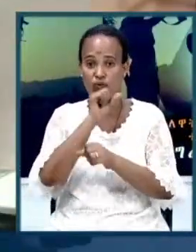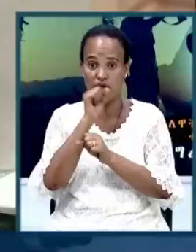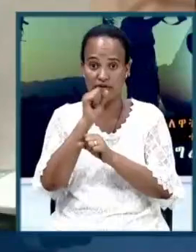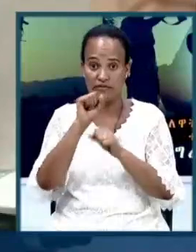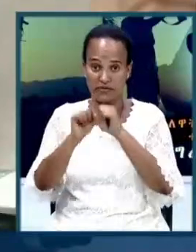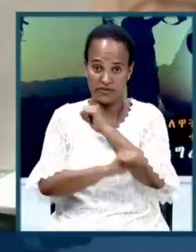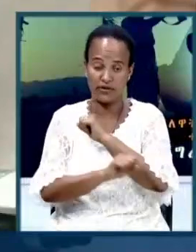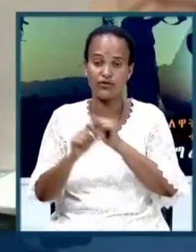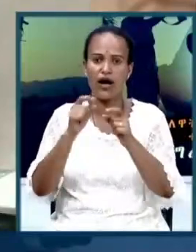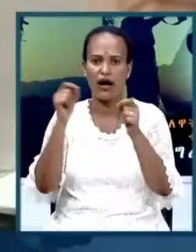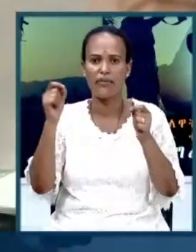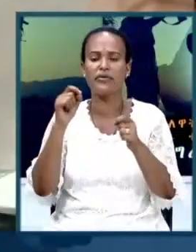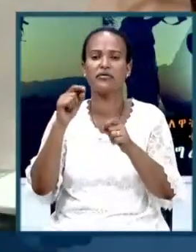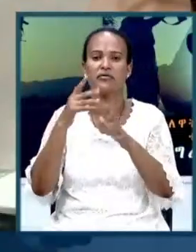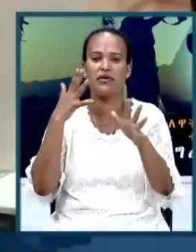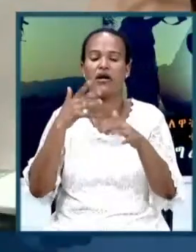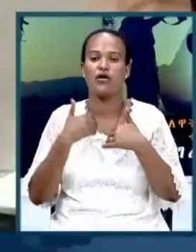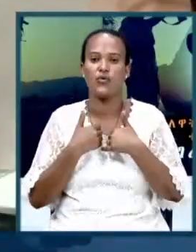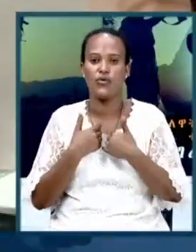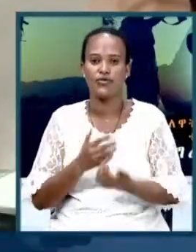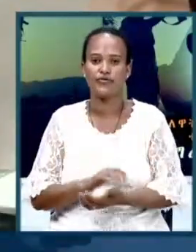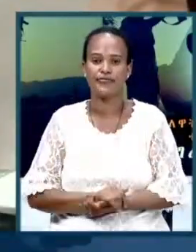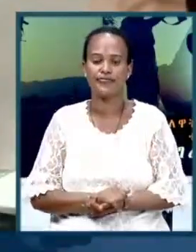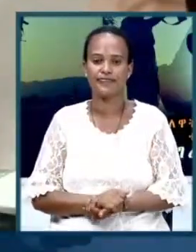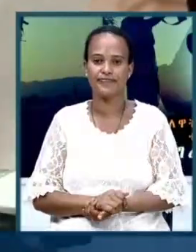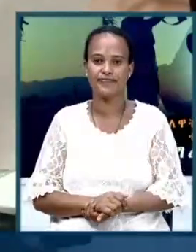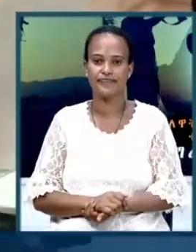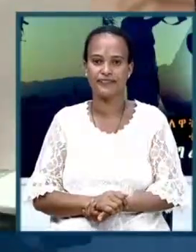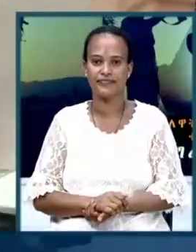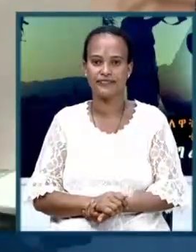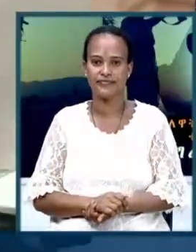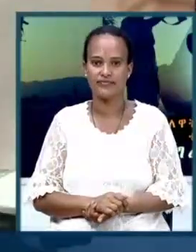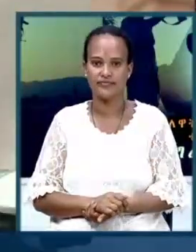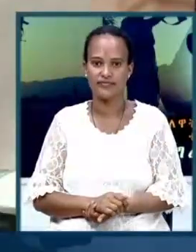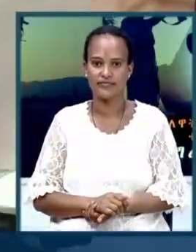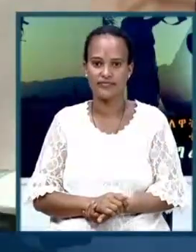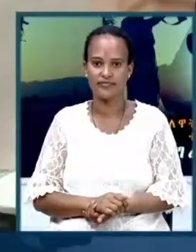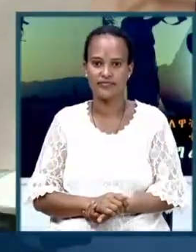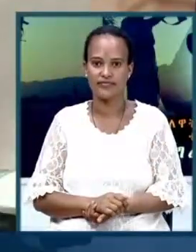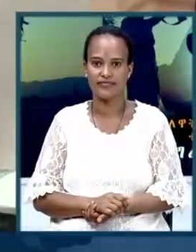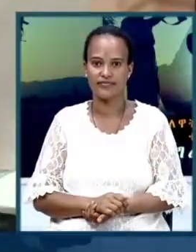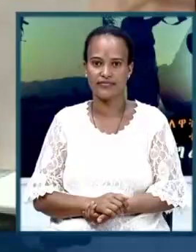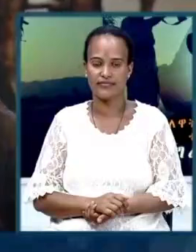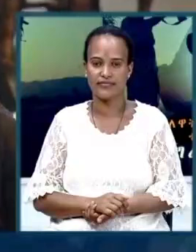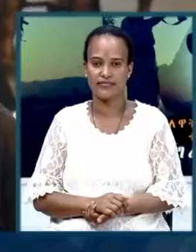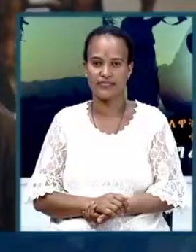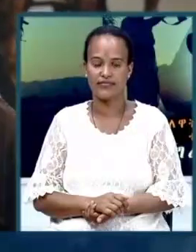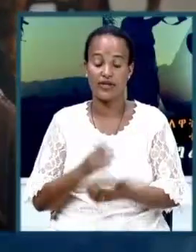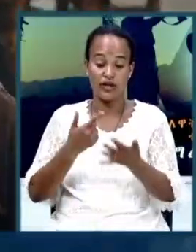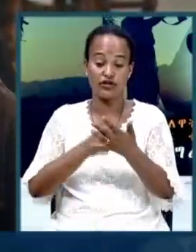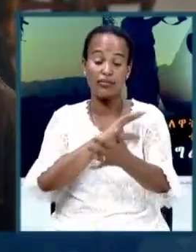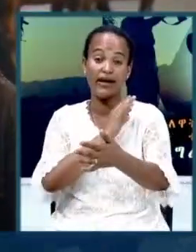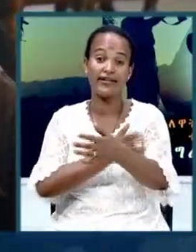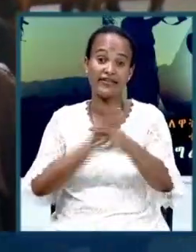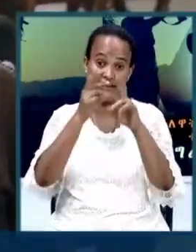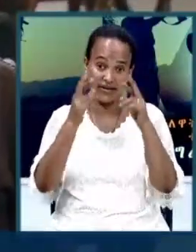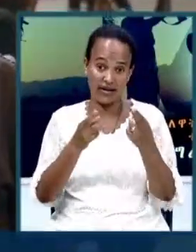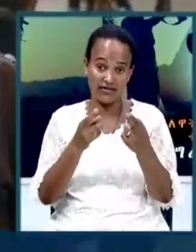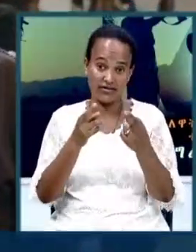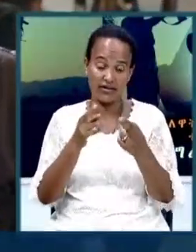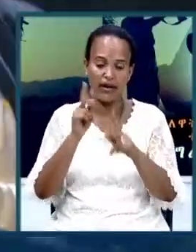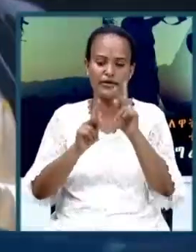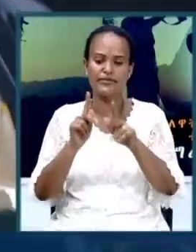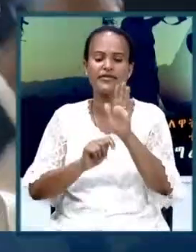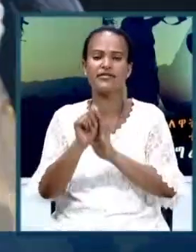ምምስራቱ ዓብዪ ግደ ኣለዎ ነዳጅ ኮኑ የሚያገለግል የትግሉም ኣካል የሚሆን እዞም ሓይልታት ፌደራሊስት ካብ ህዝቢ